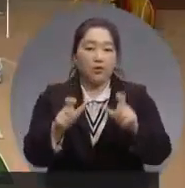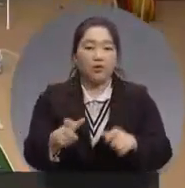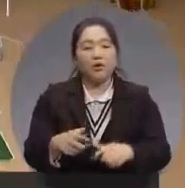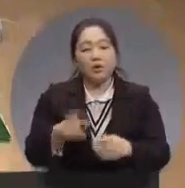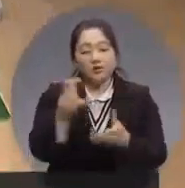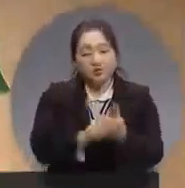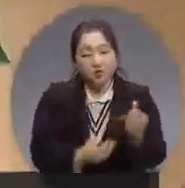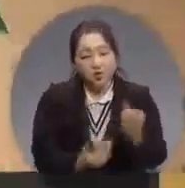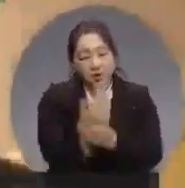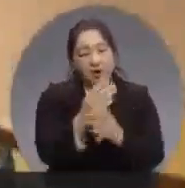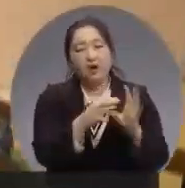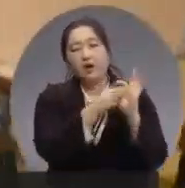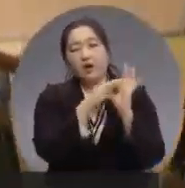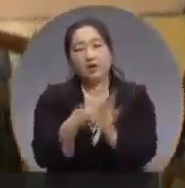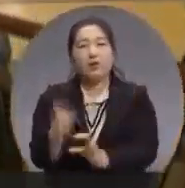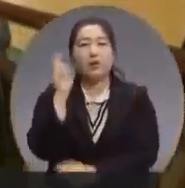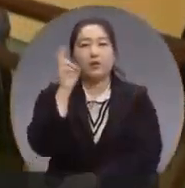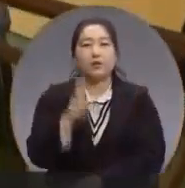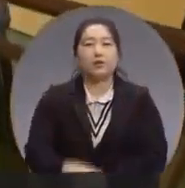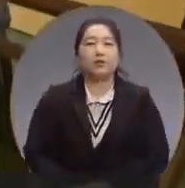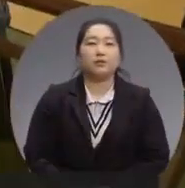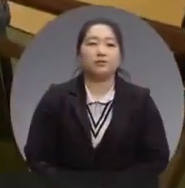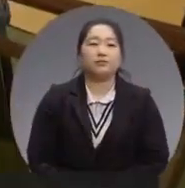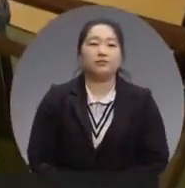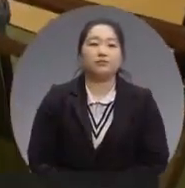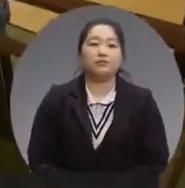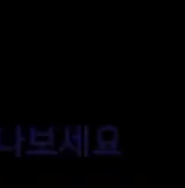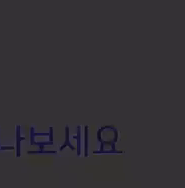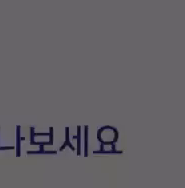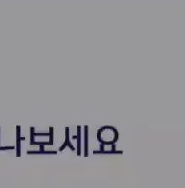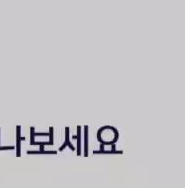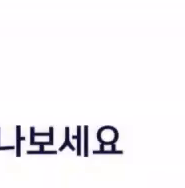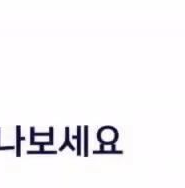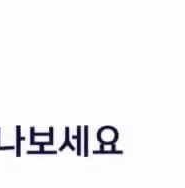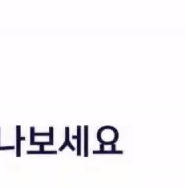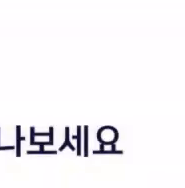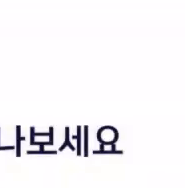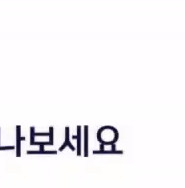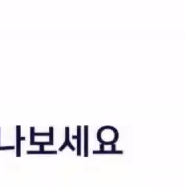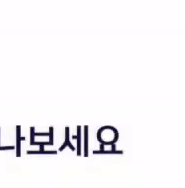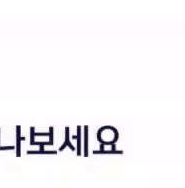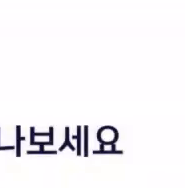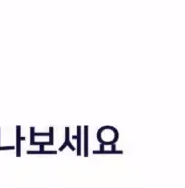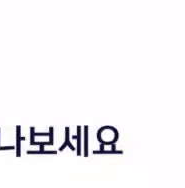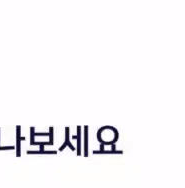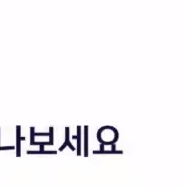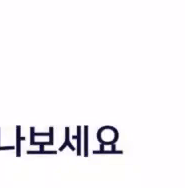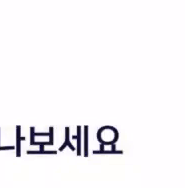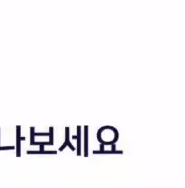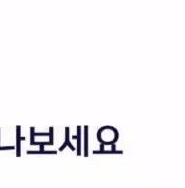진통은 계속될 전망입니다. MBC 뉴스 이지연입니다.